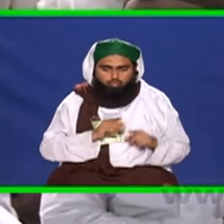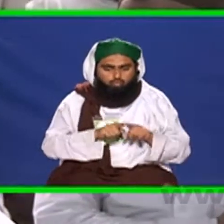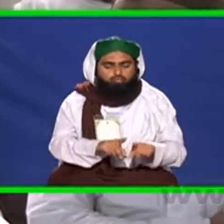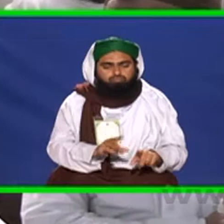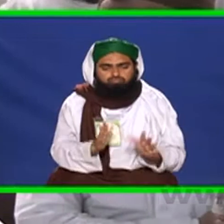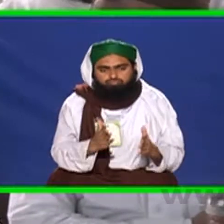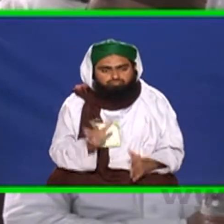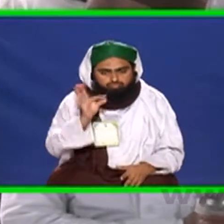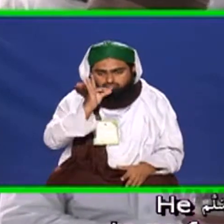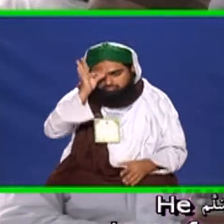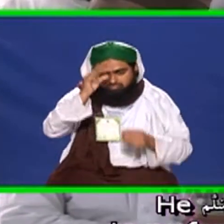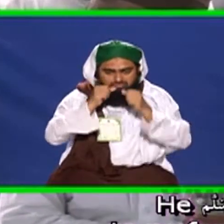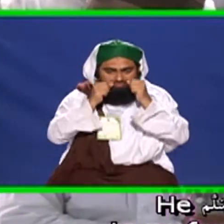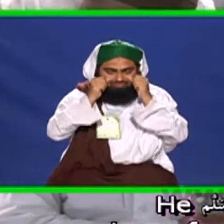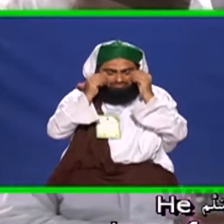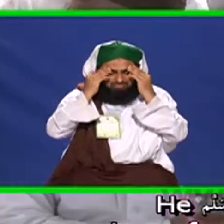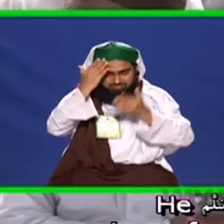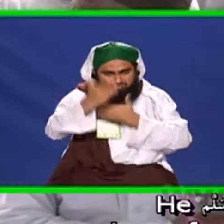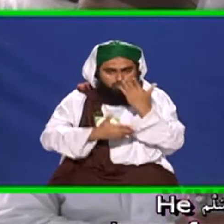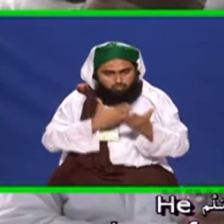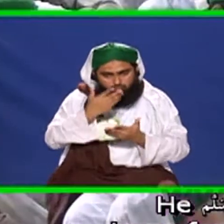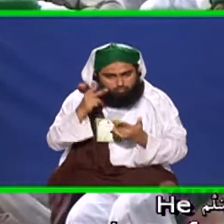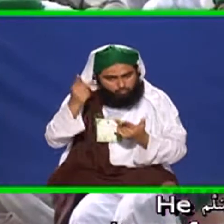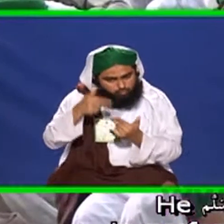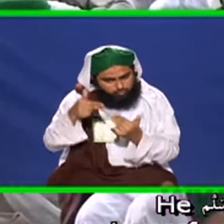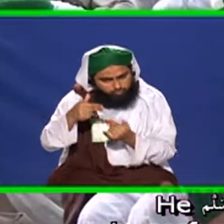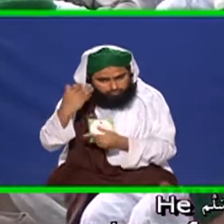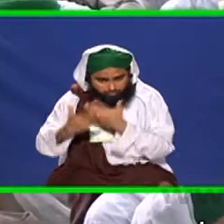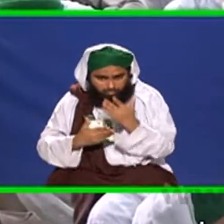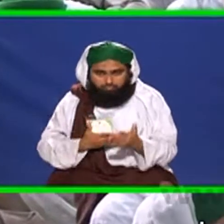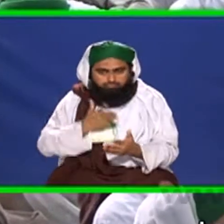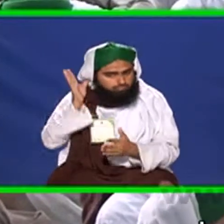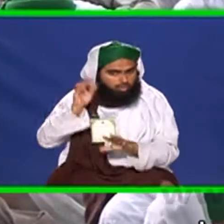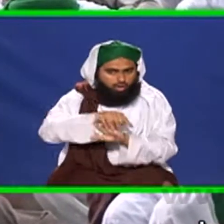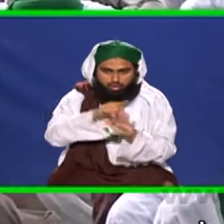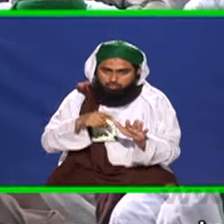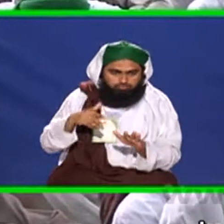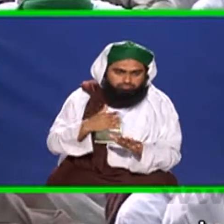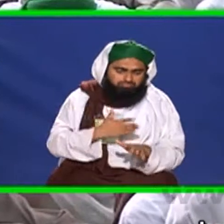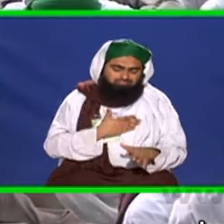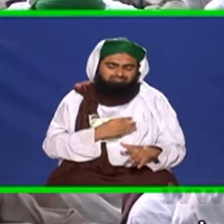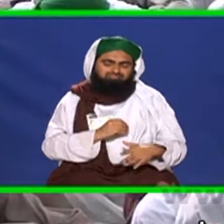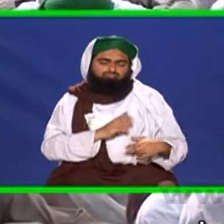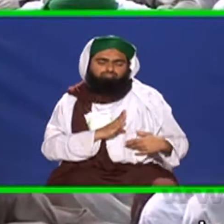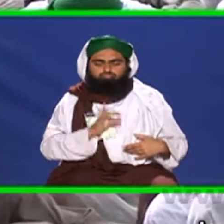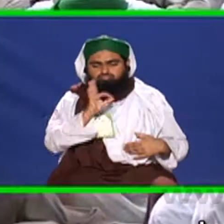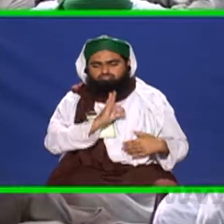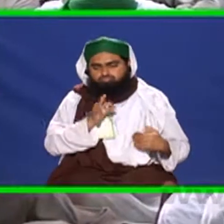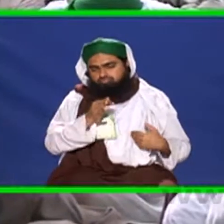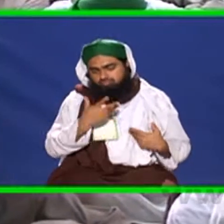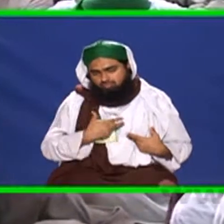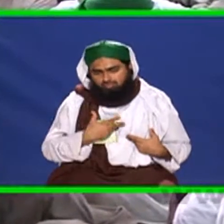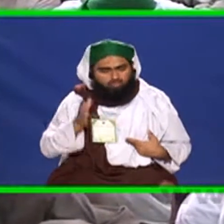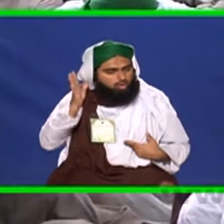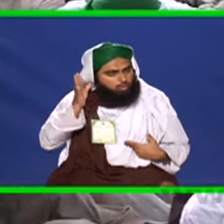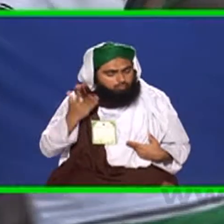فرماتے ہیں کہ نمازیں پڑھو، جگہ جگہ فرمائے ہے نا نماز کی محافظت کرو، لیکن نماز ہم سے ایک نہیں پڑھی جاتی اور غلام ایسے کہ مدینے